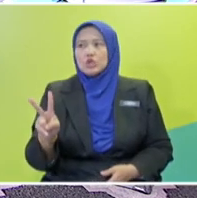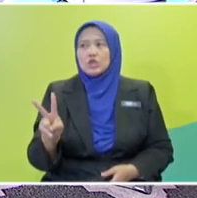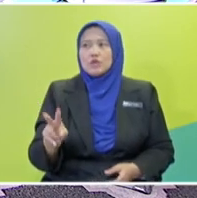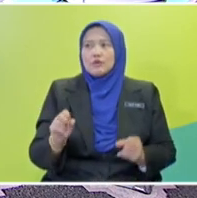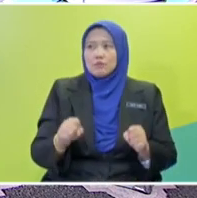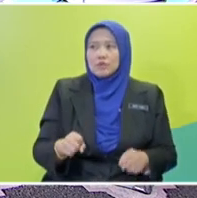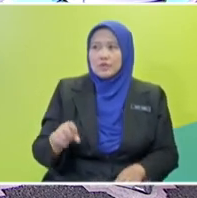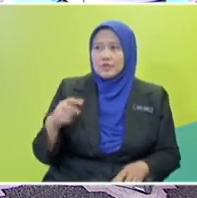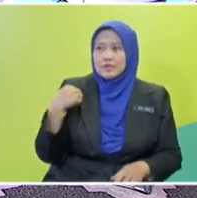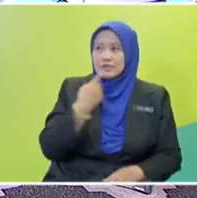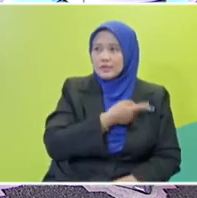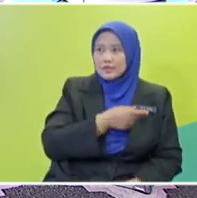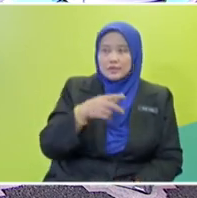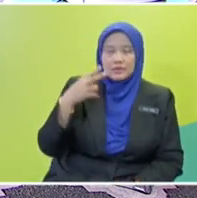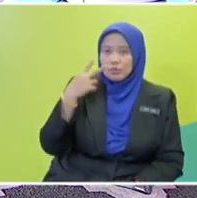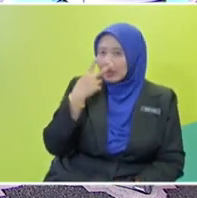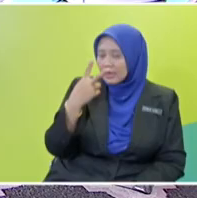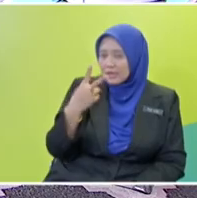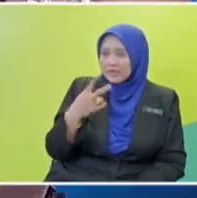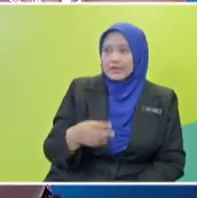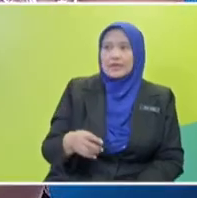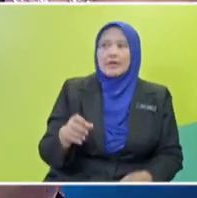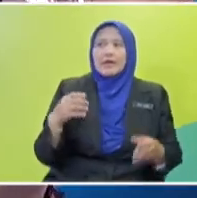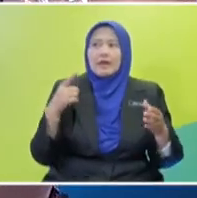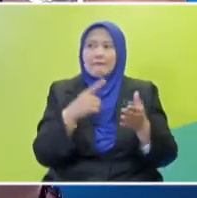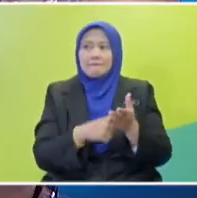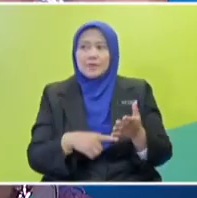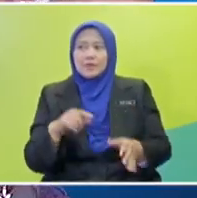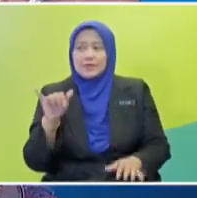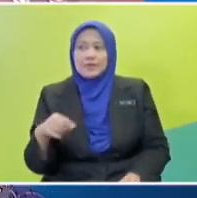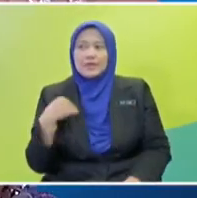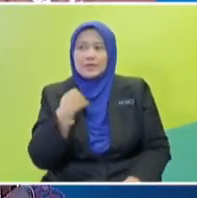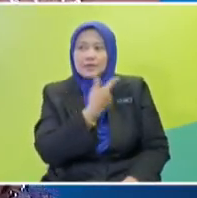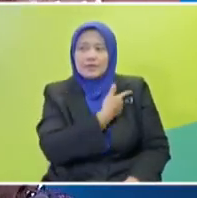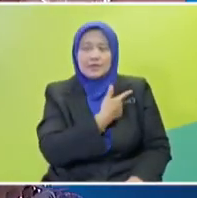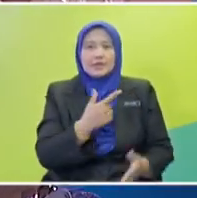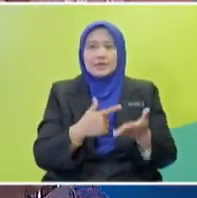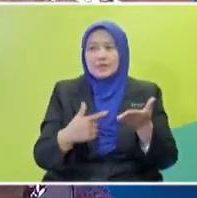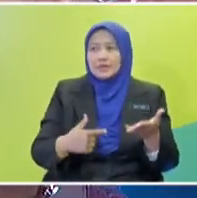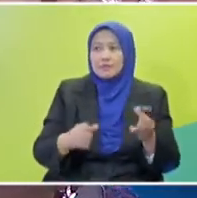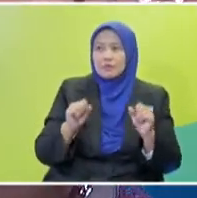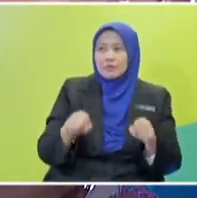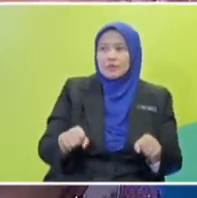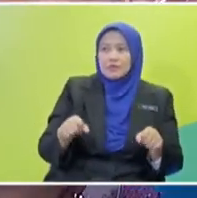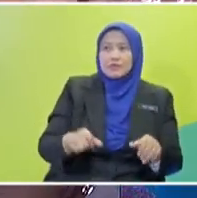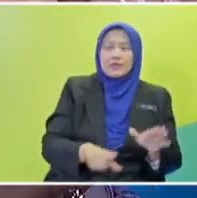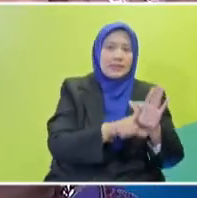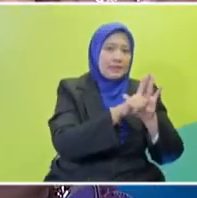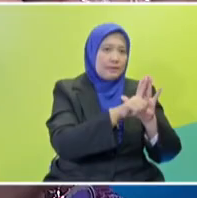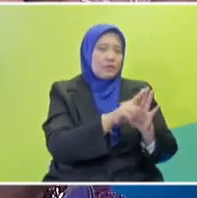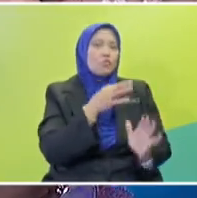nampaklah oke ini apa yang kita lakukan ini Oke boleh tambah juga untuk wane contoh kentang goreng boleh